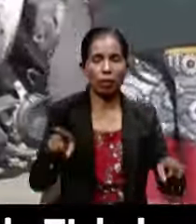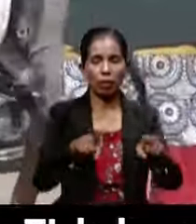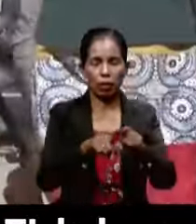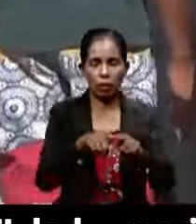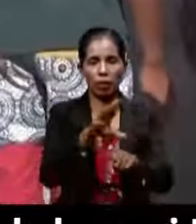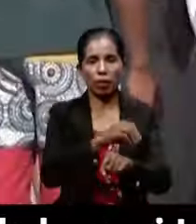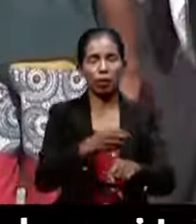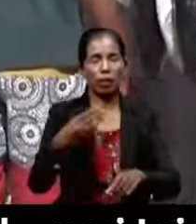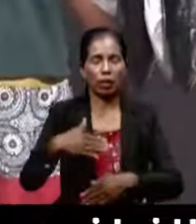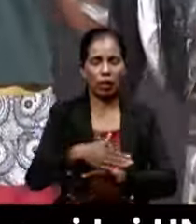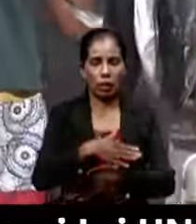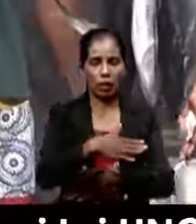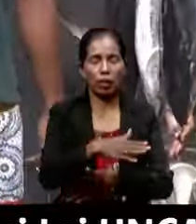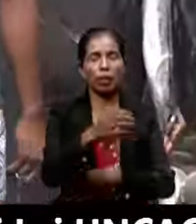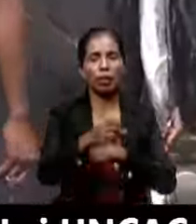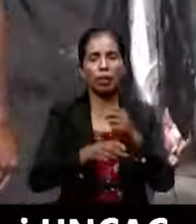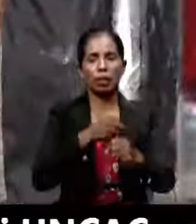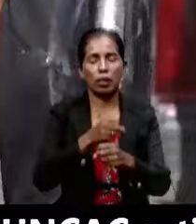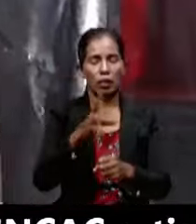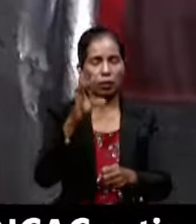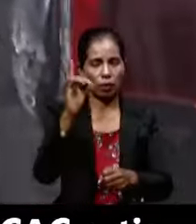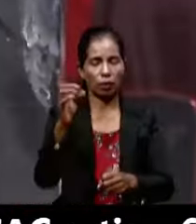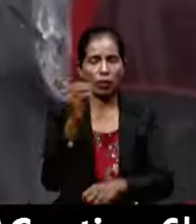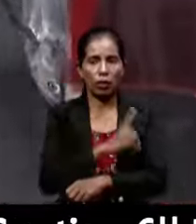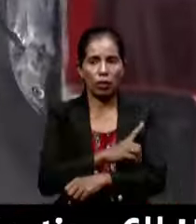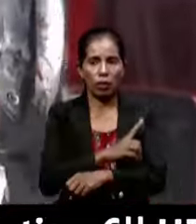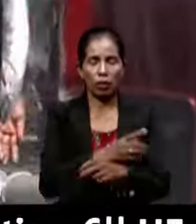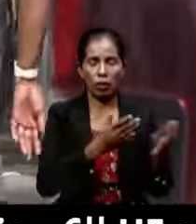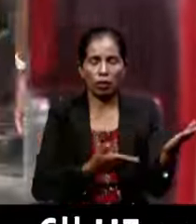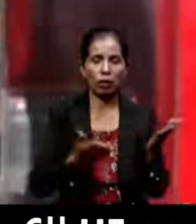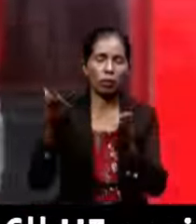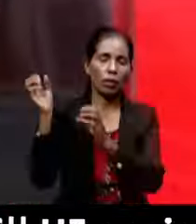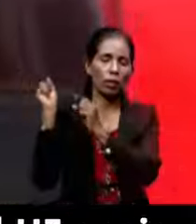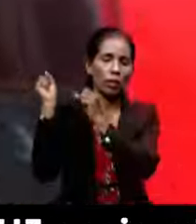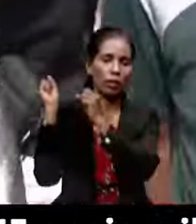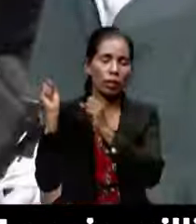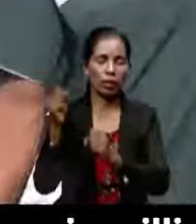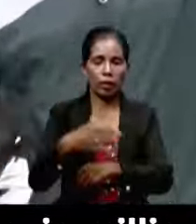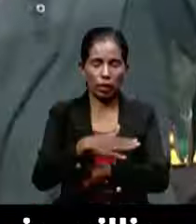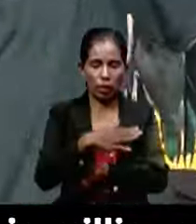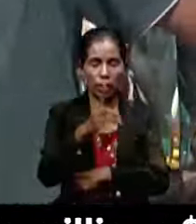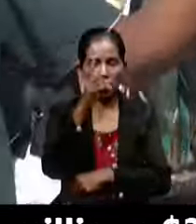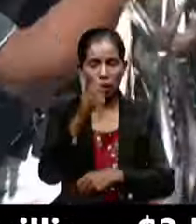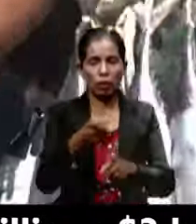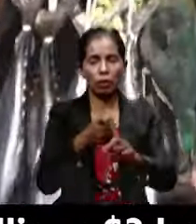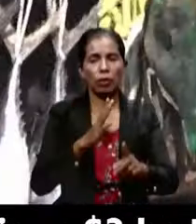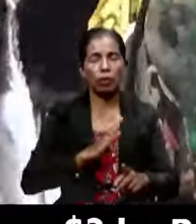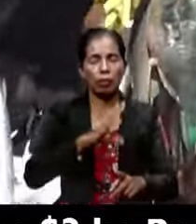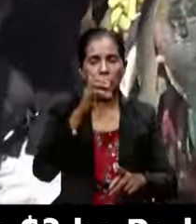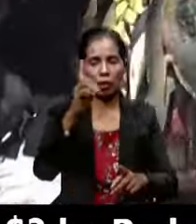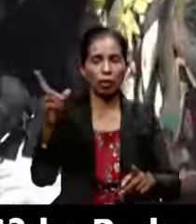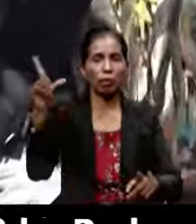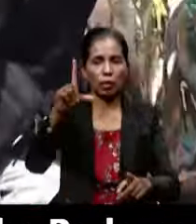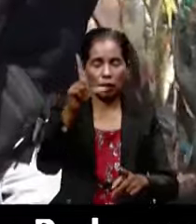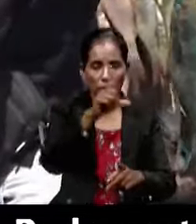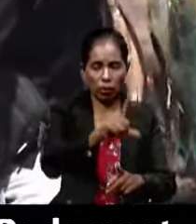negosiante ikan durante tinan walwana. Iane be kada loron tengki leba ikan iha dala ninin husi bidau Santa Ana maito largu